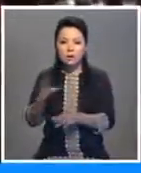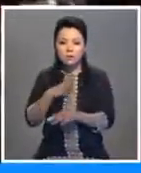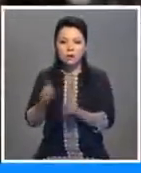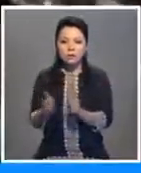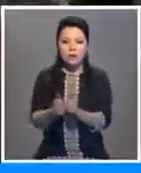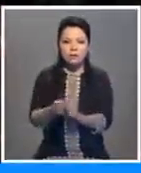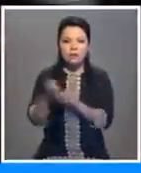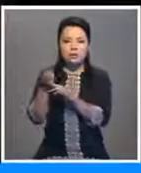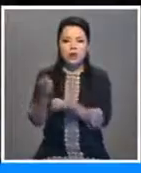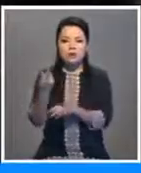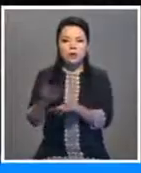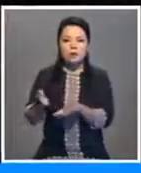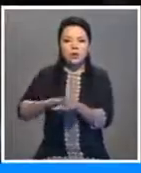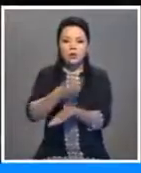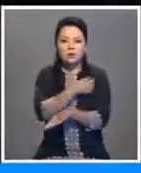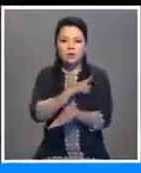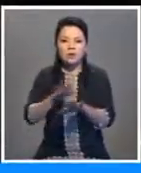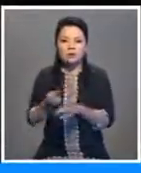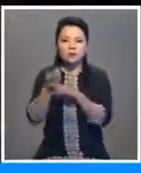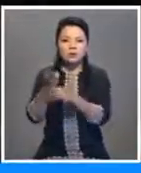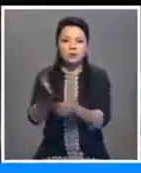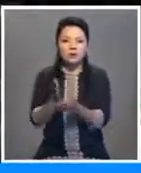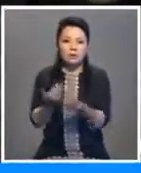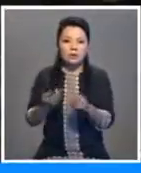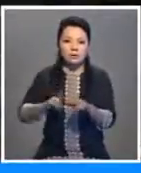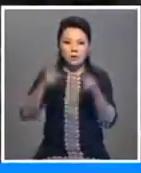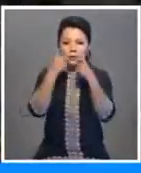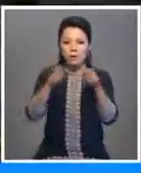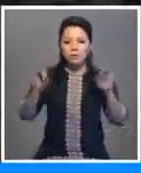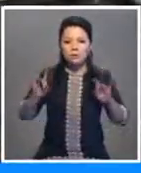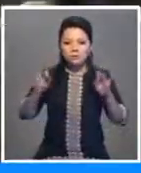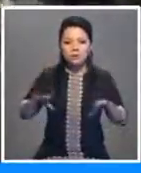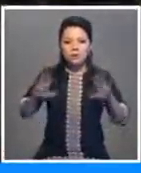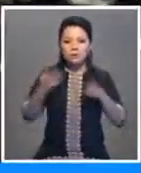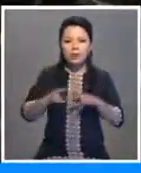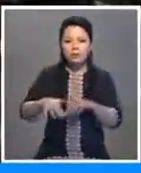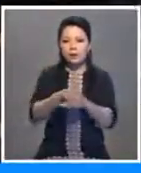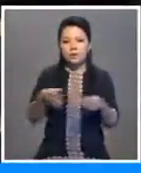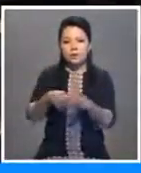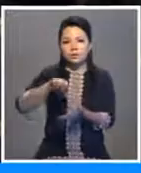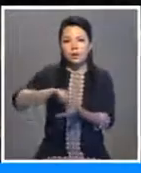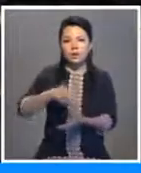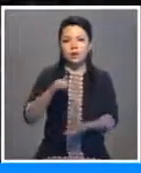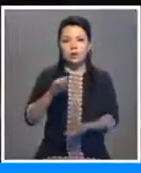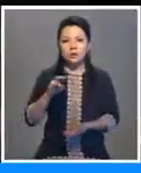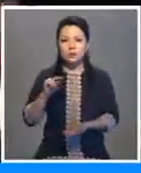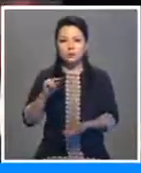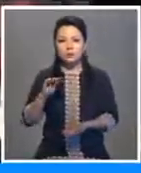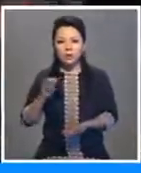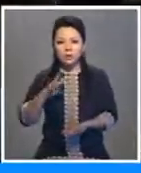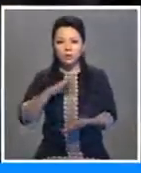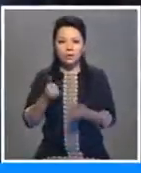Зардап шеккендердің екеуі ауыр халде жатыр. Ақпарат құралдары хабарлағандай, оқыс оқиға елдің оңтүстігіндегі Гуансиджуан автономиялық